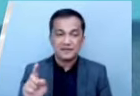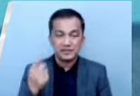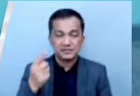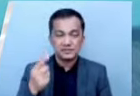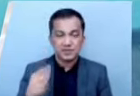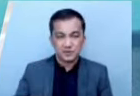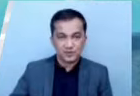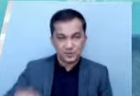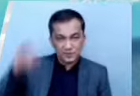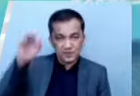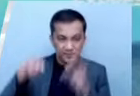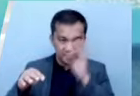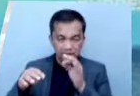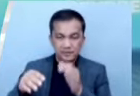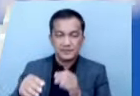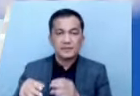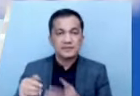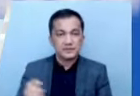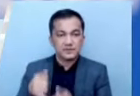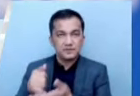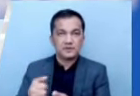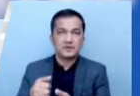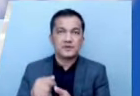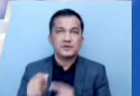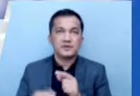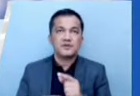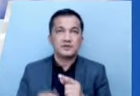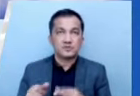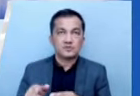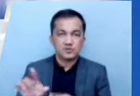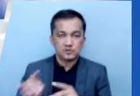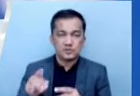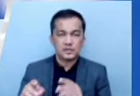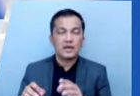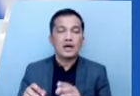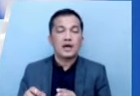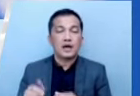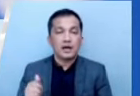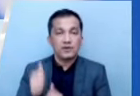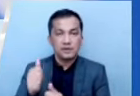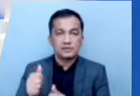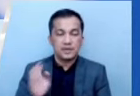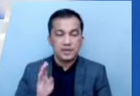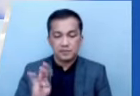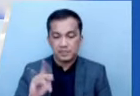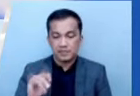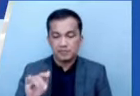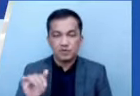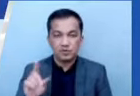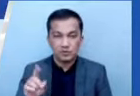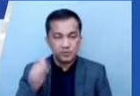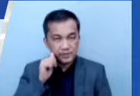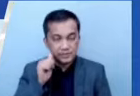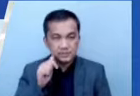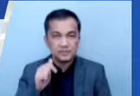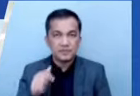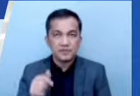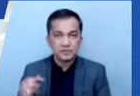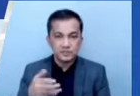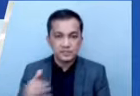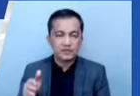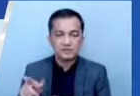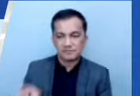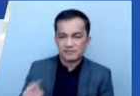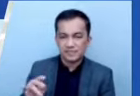na pinarangalan ng Global Force Award sa Billboard Women in Music Awards. Stunning in her pink long gown si Sara